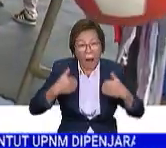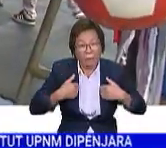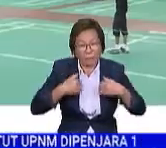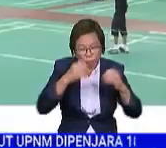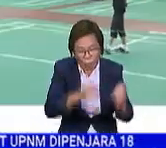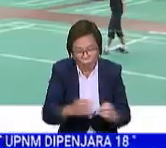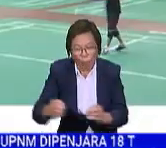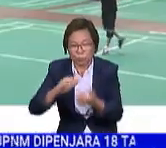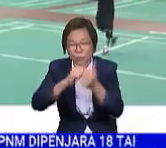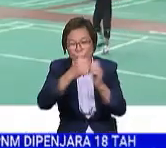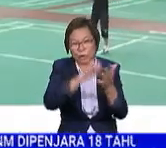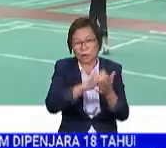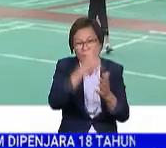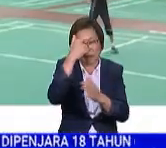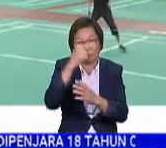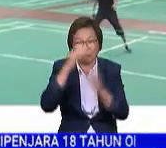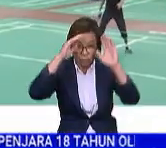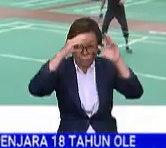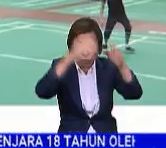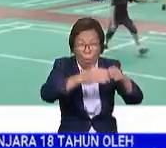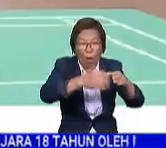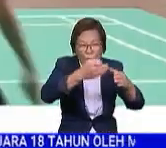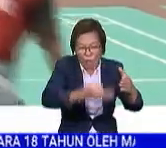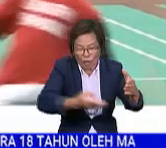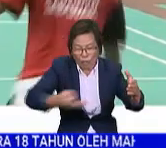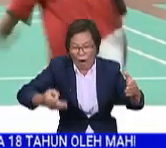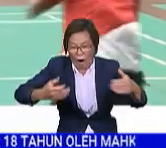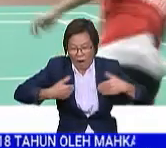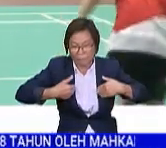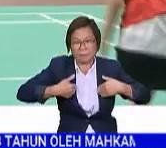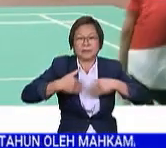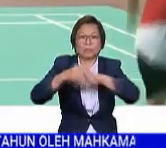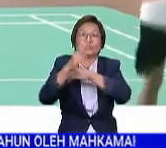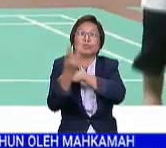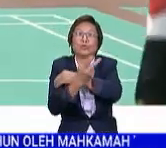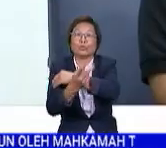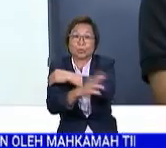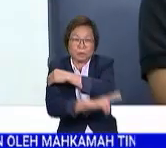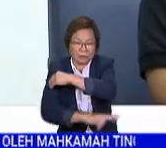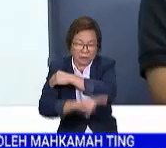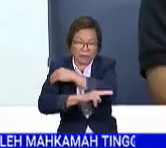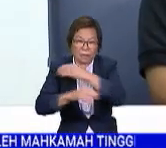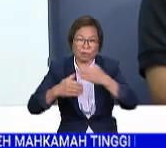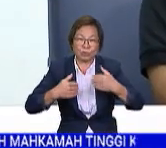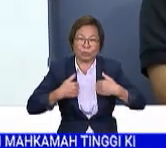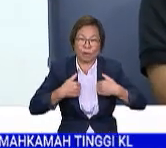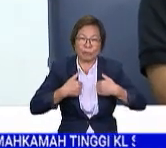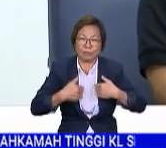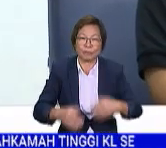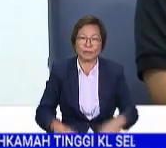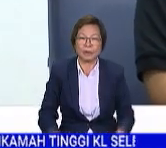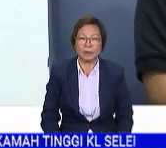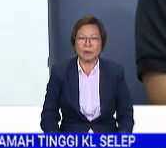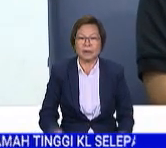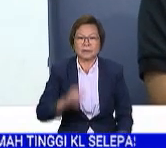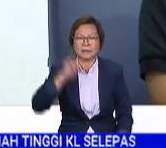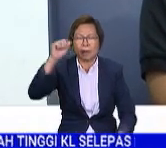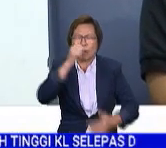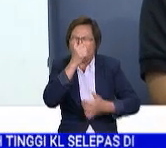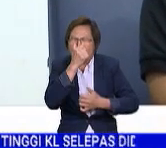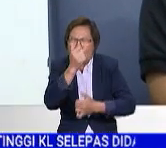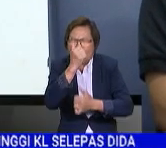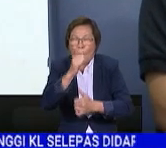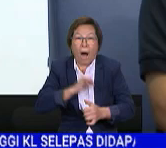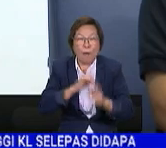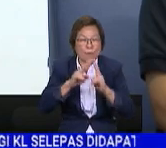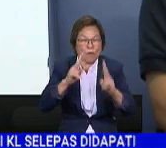menitikberatkan foto facility yang terdapat di kedua-dua negeri itu baterainya subyek Indonesia enable